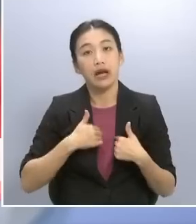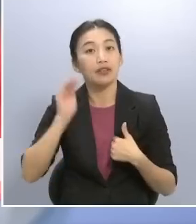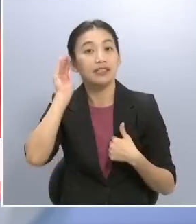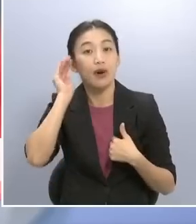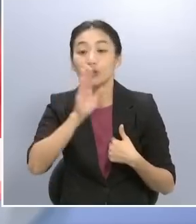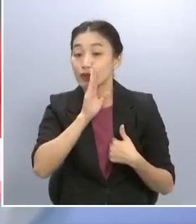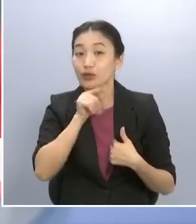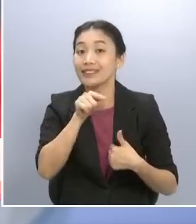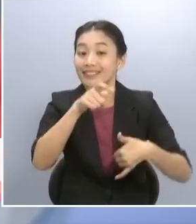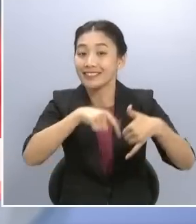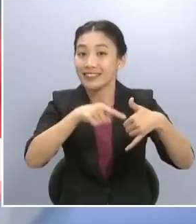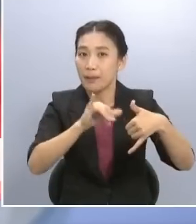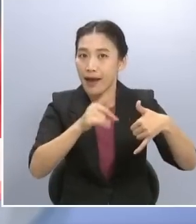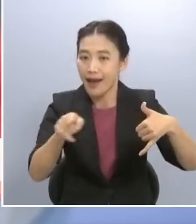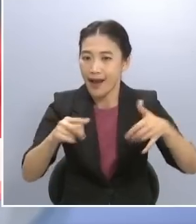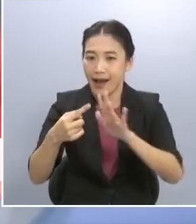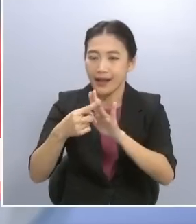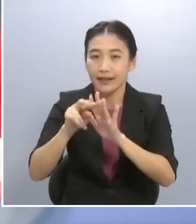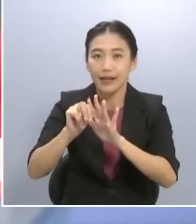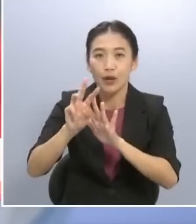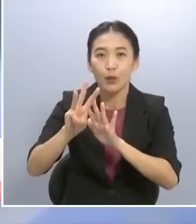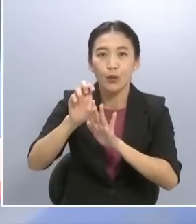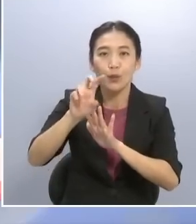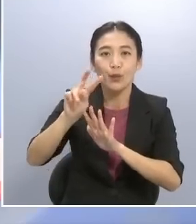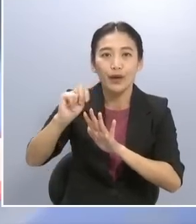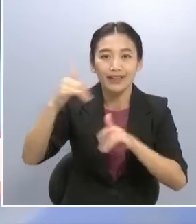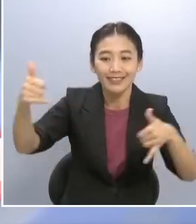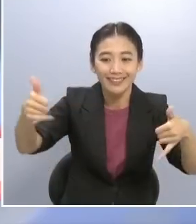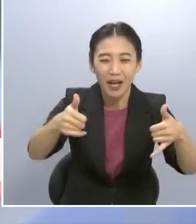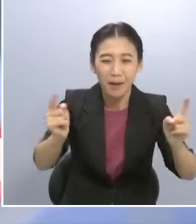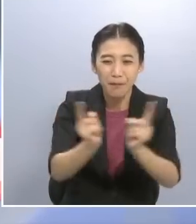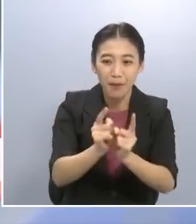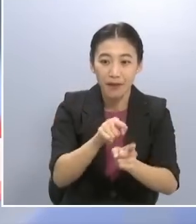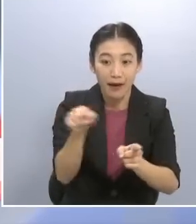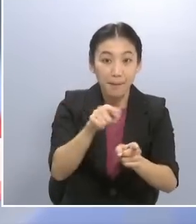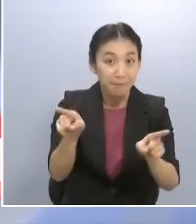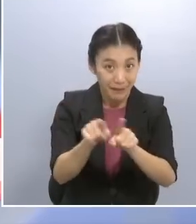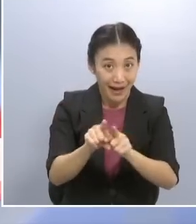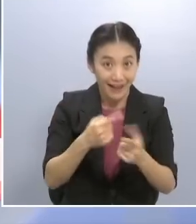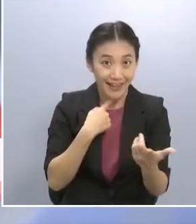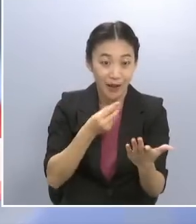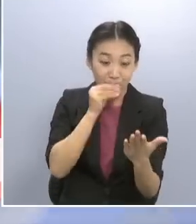นวินดูที่เขาจะทำอย่างนั้นหรือเปล่าเออถ้าเขาทำอย่างนั้นก็ค่อยอีกที